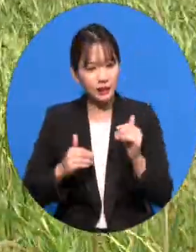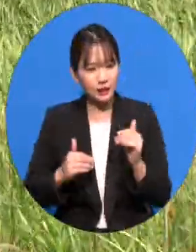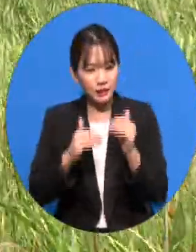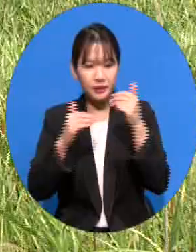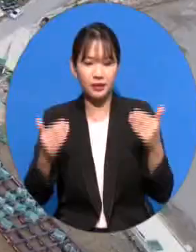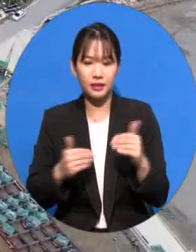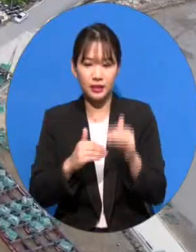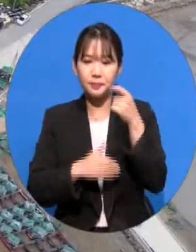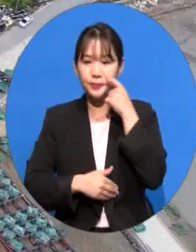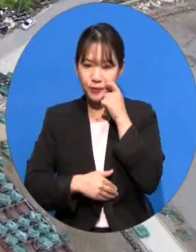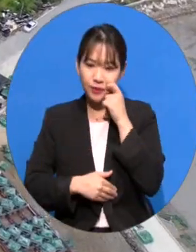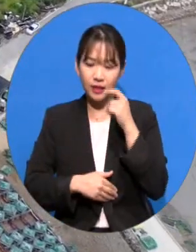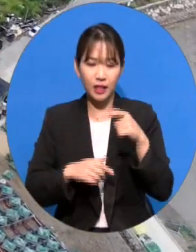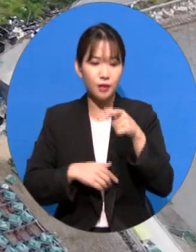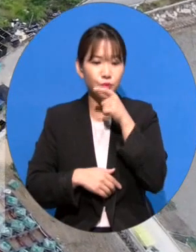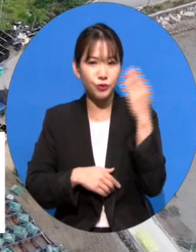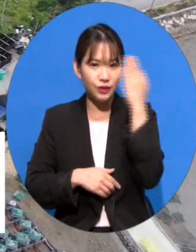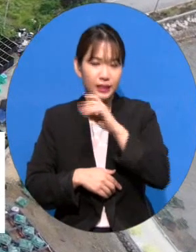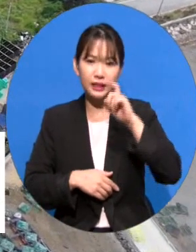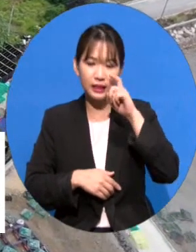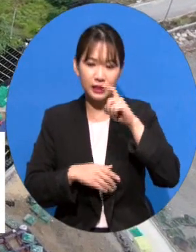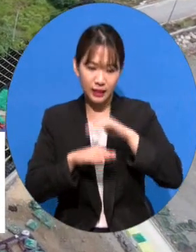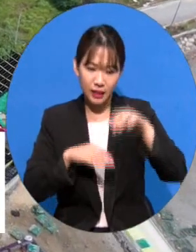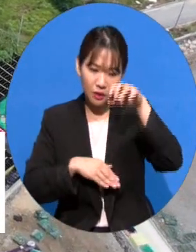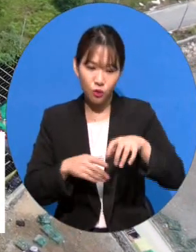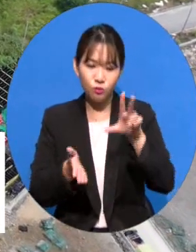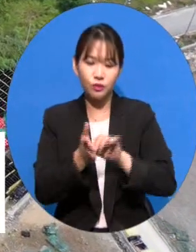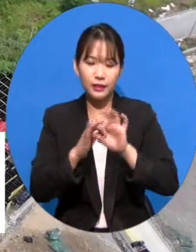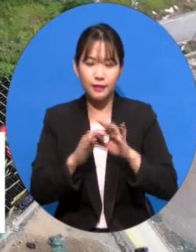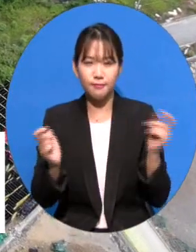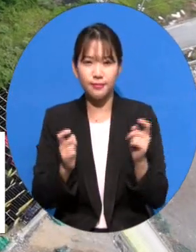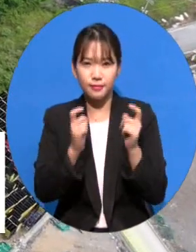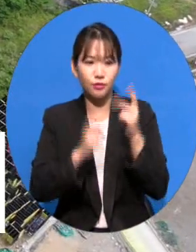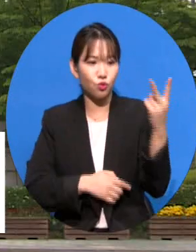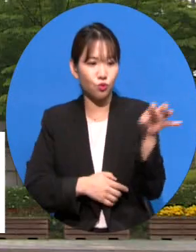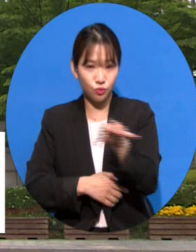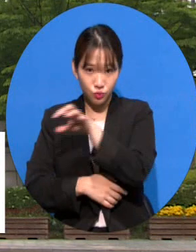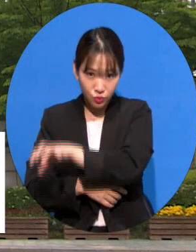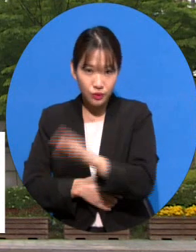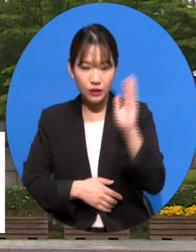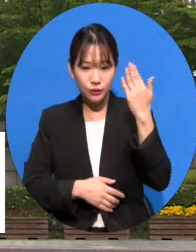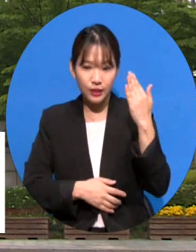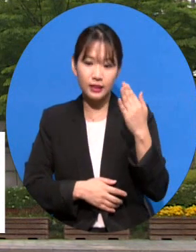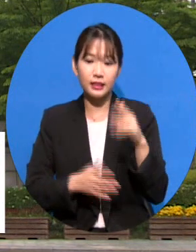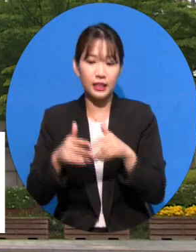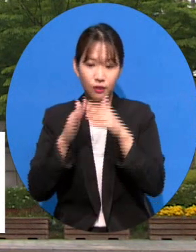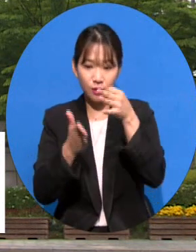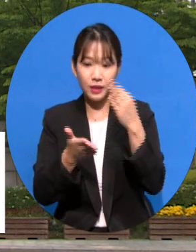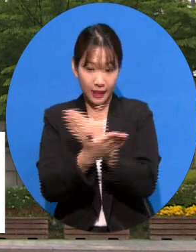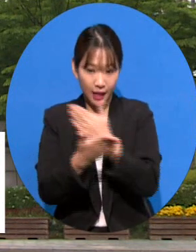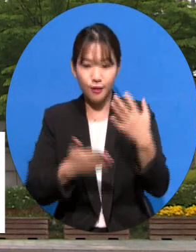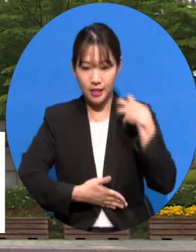못했습니다. 하수처리장 설치 문제를 둘러싸고 평행선을 달리던 양 기관이 최근 건설 비용